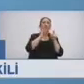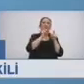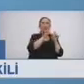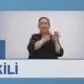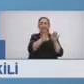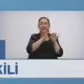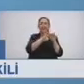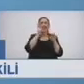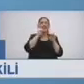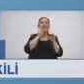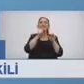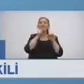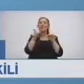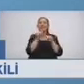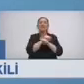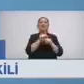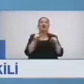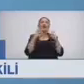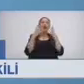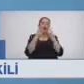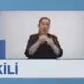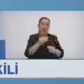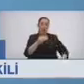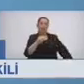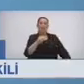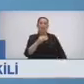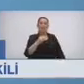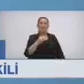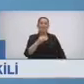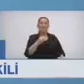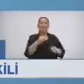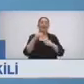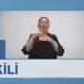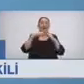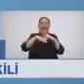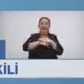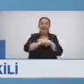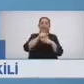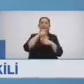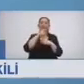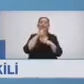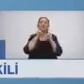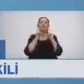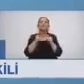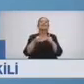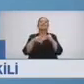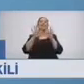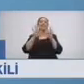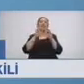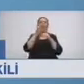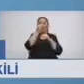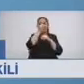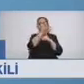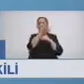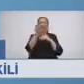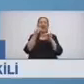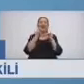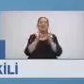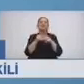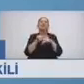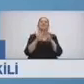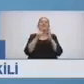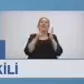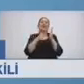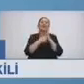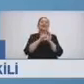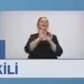Silivri'nin yeraltı kaynaklarının, yeraltı sularının kirlenmemesi, doğanın kirlenmemesi adına artık